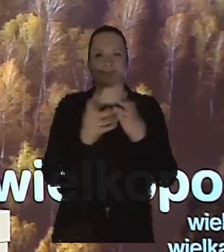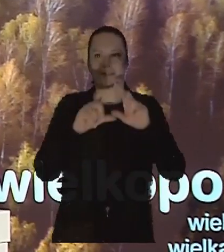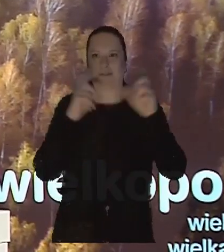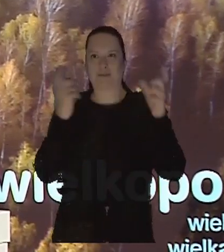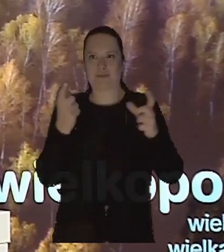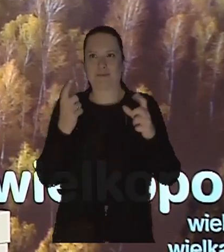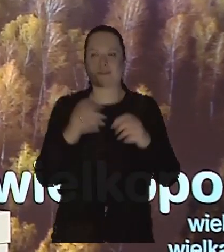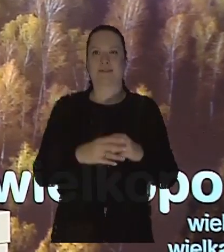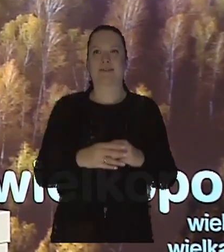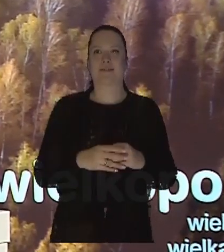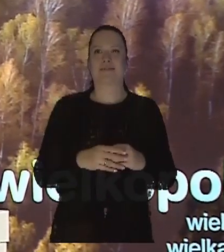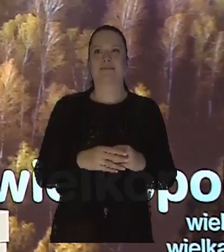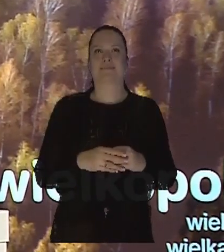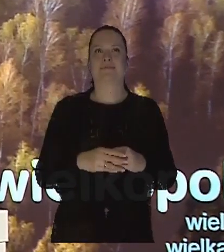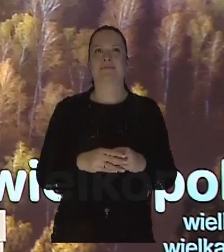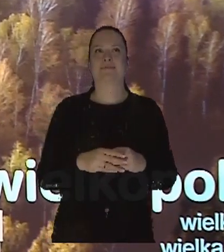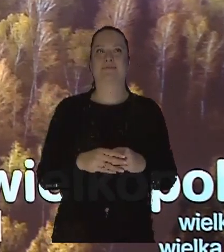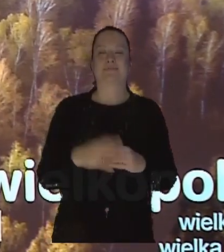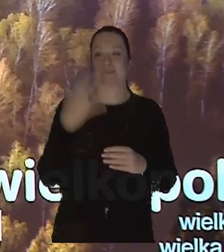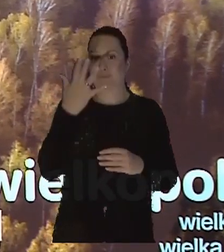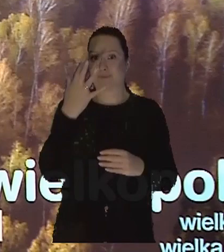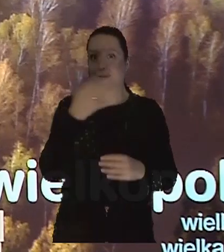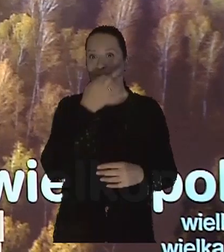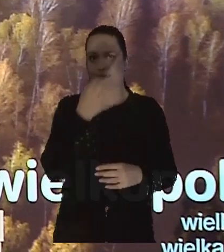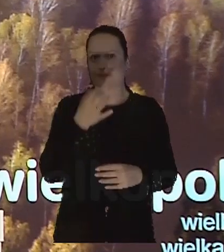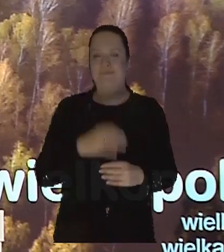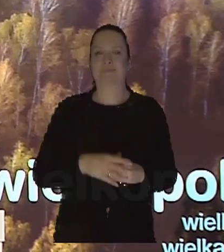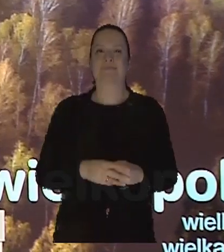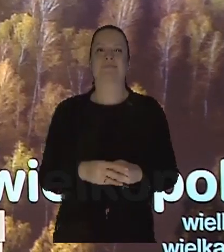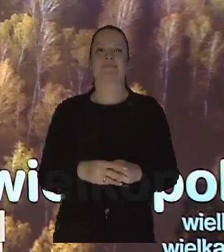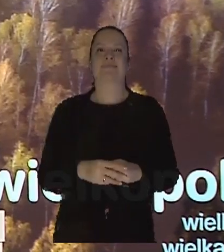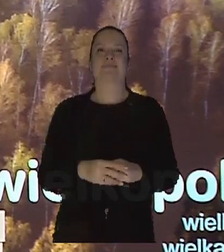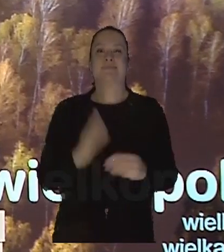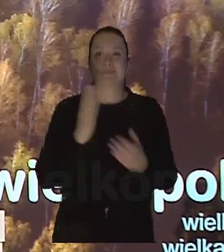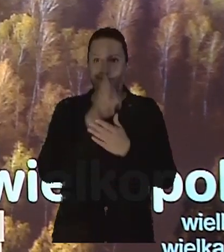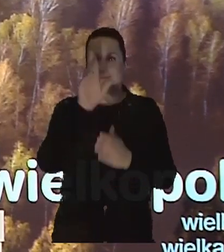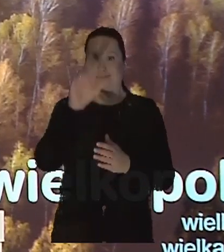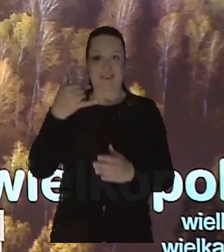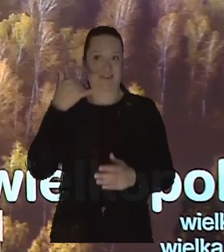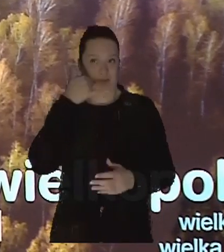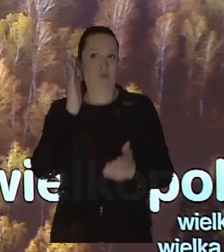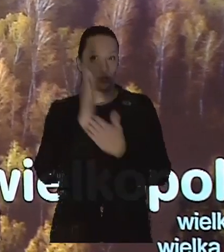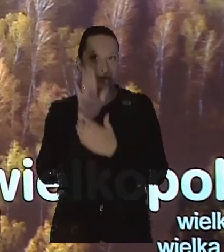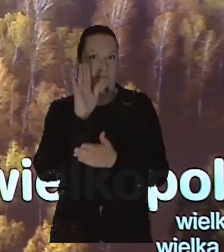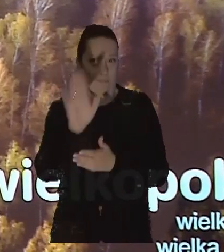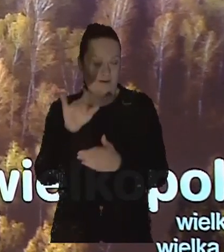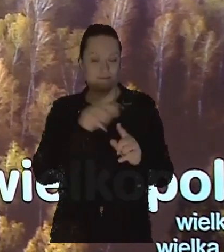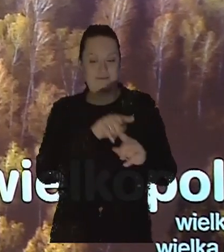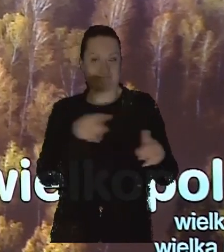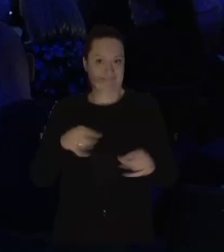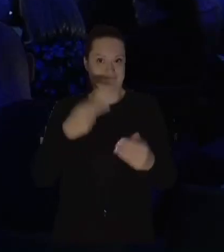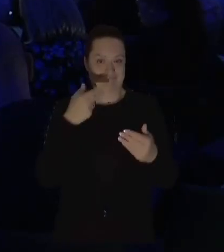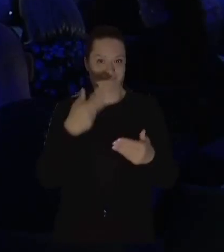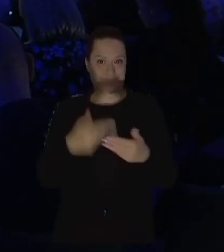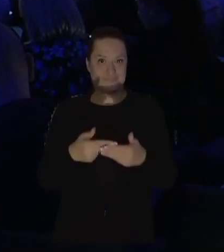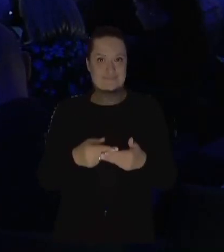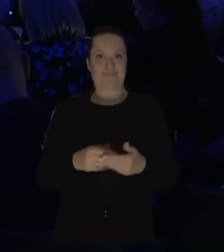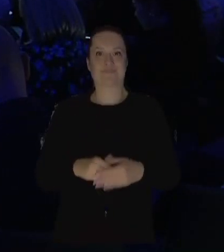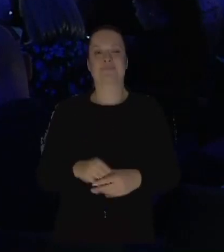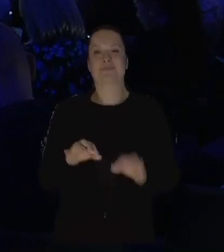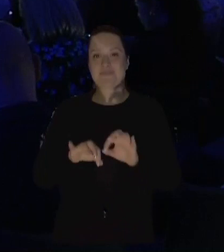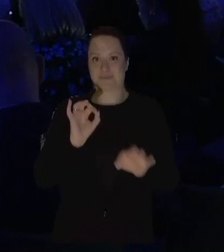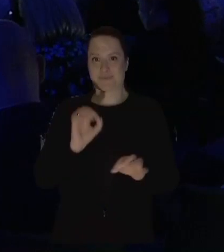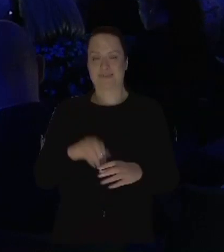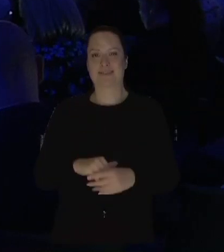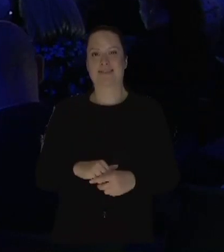po sesji. Następne pytanie, czyli piąte, pojawiło się już na pewno Państwu na ekranach. I